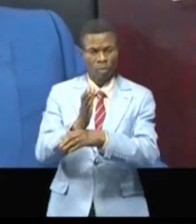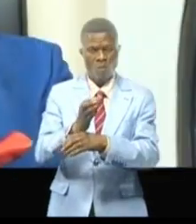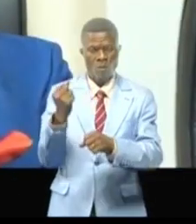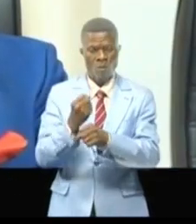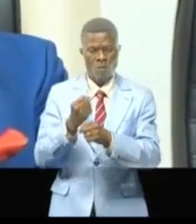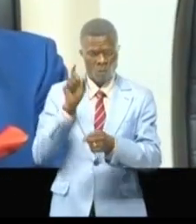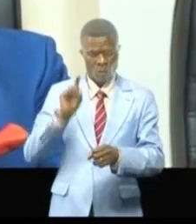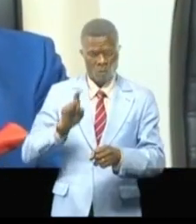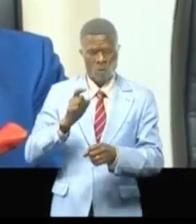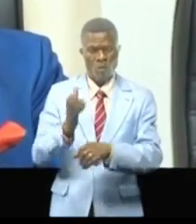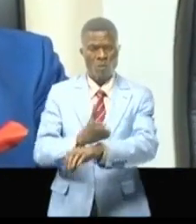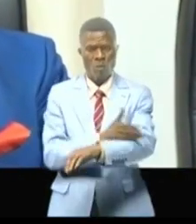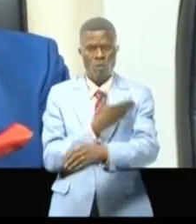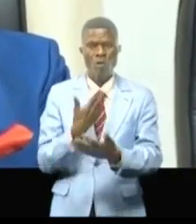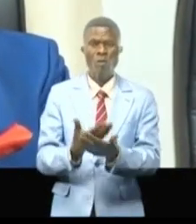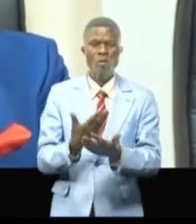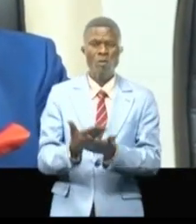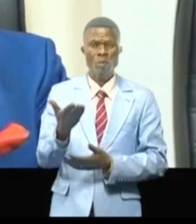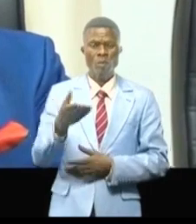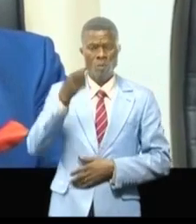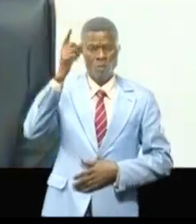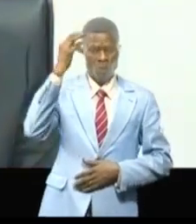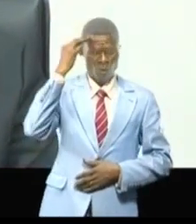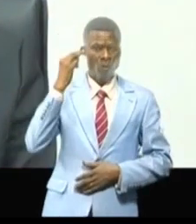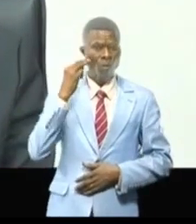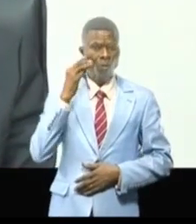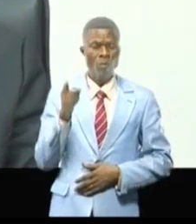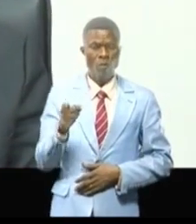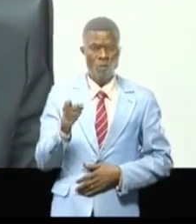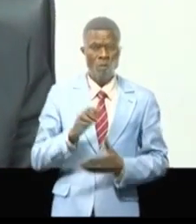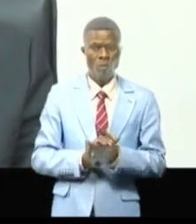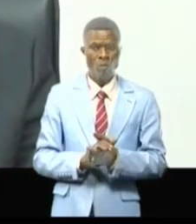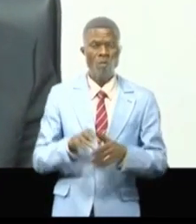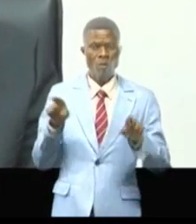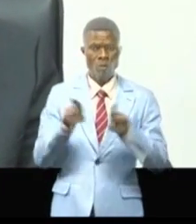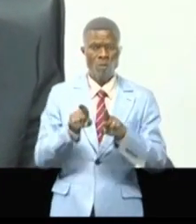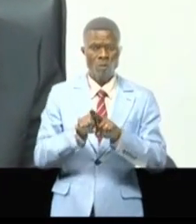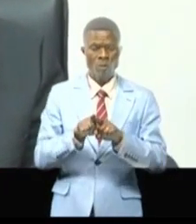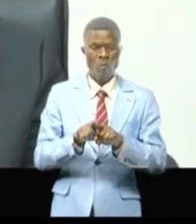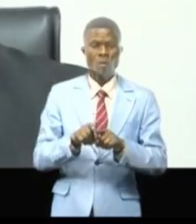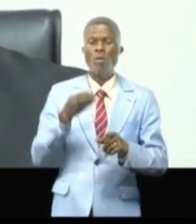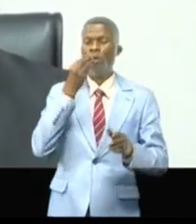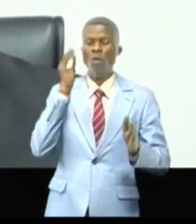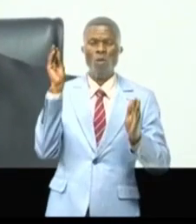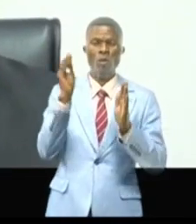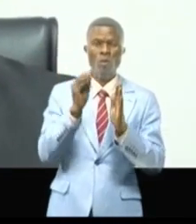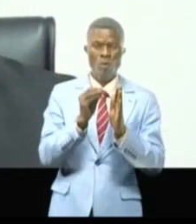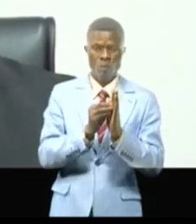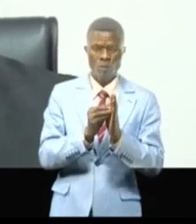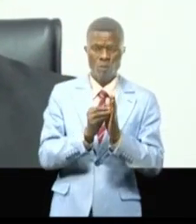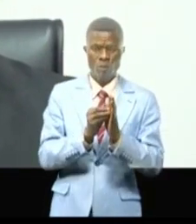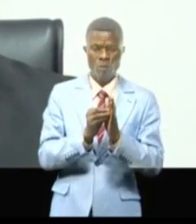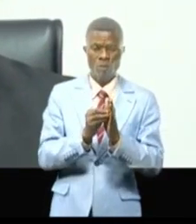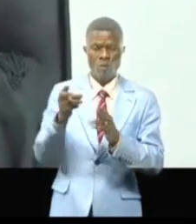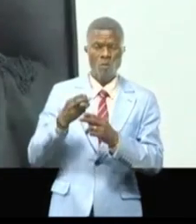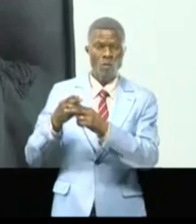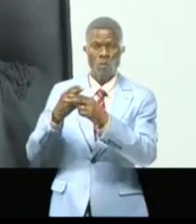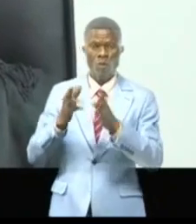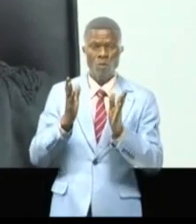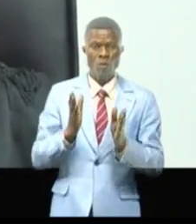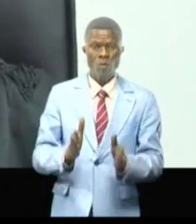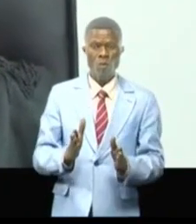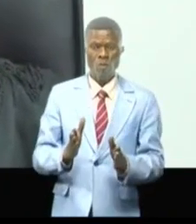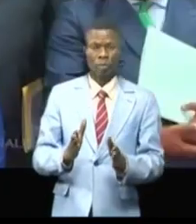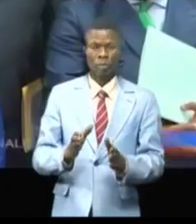travaux. Ici, le Premier ministre, conformément à l'ordonnance, il est le superviseur